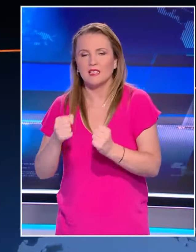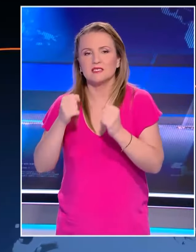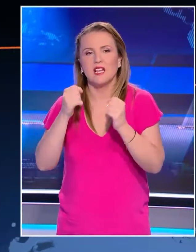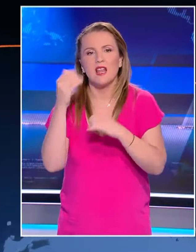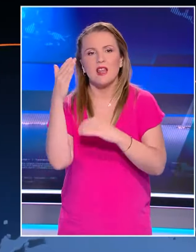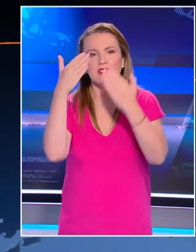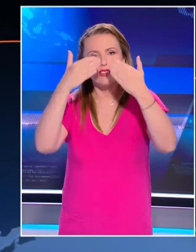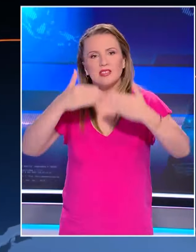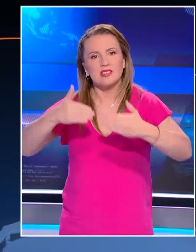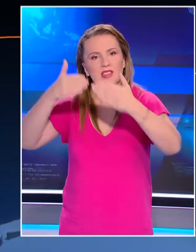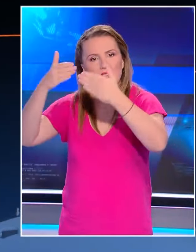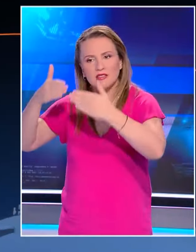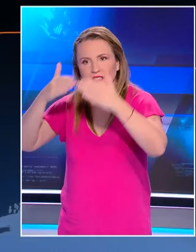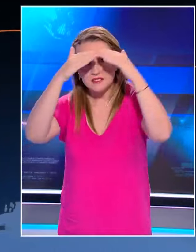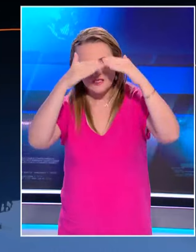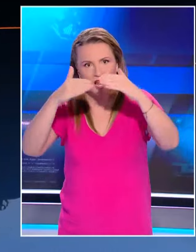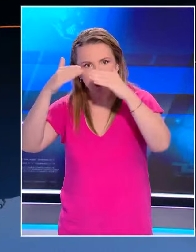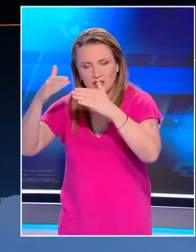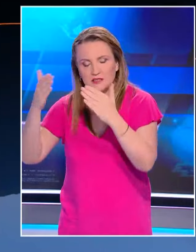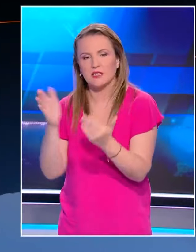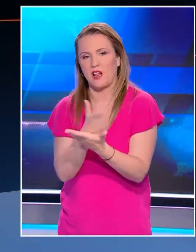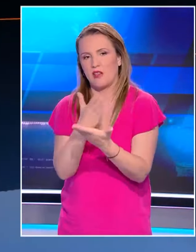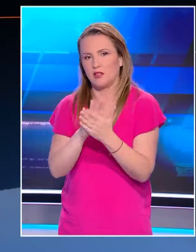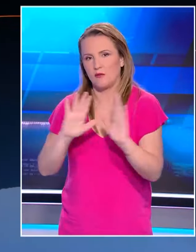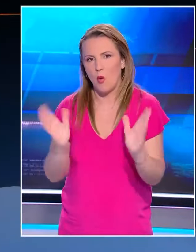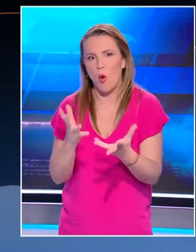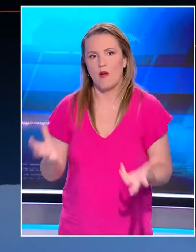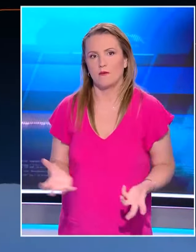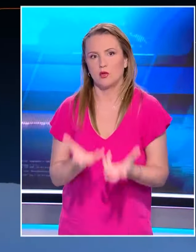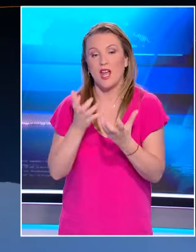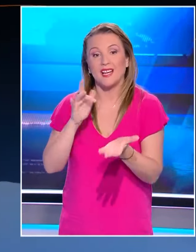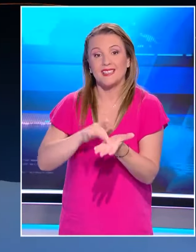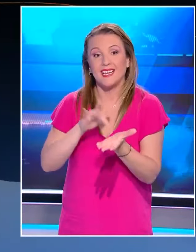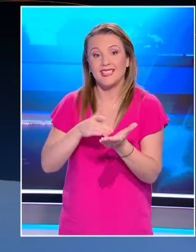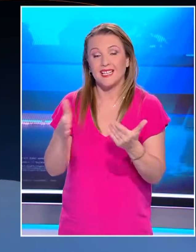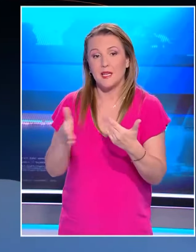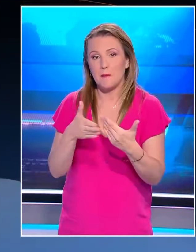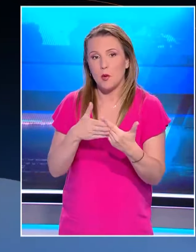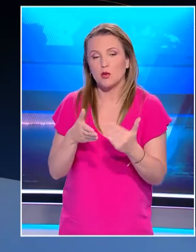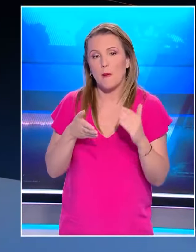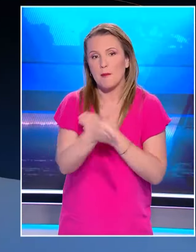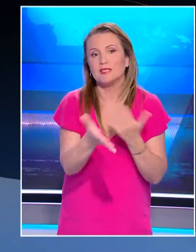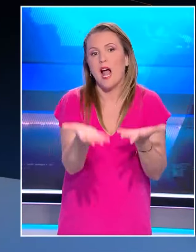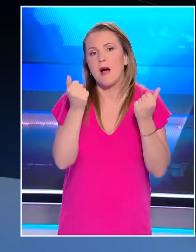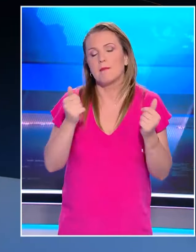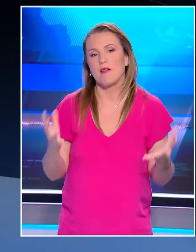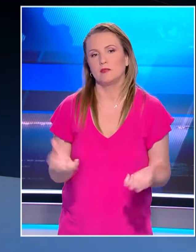τέντες, όλα, πήρε φωτιά. Ευτυχώς δεν κάηκε η κεντρική πόρτα να μπει και μέσα στο σπίτι.